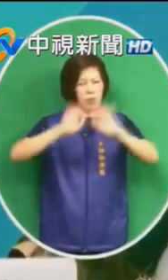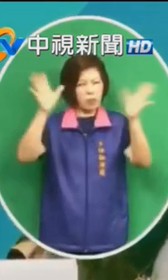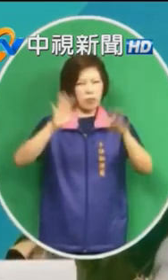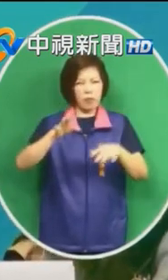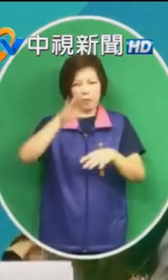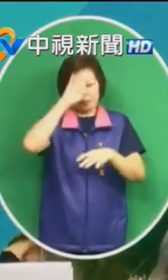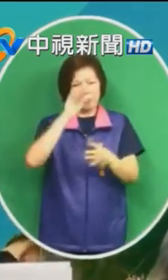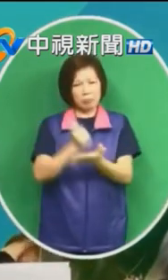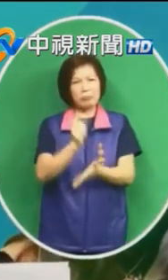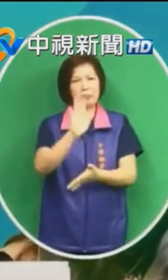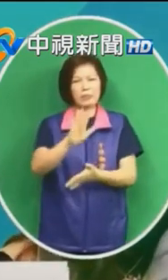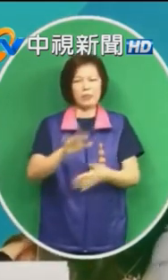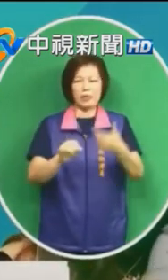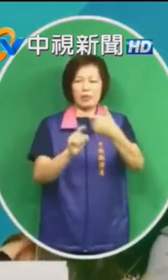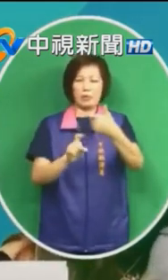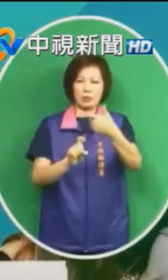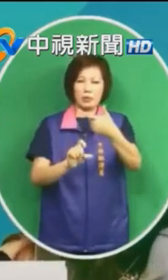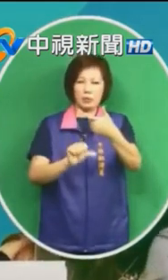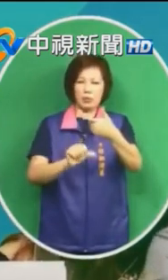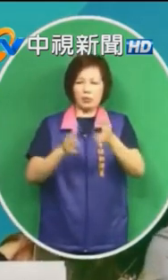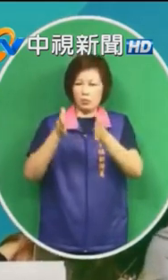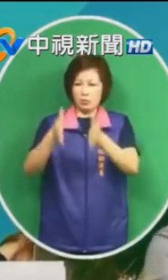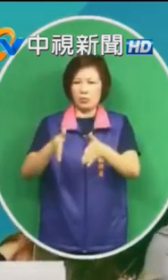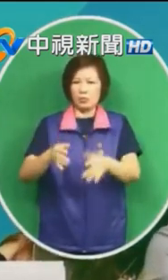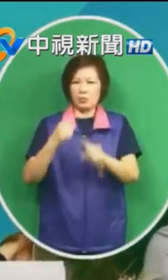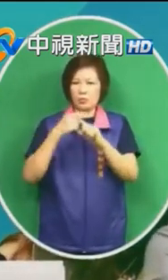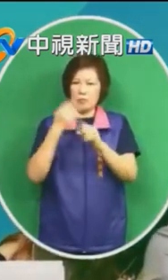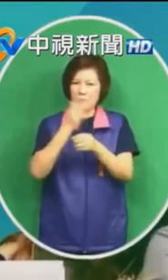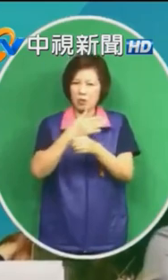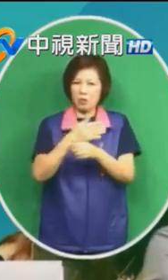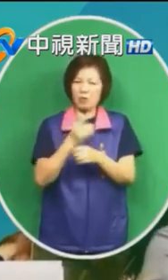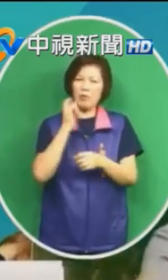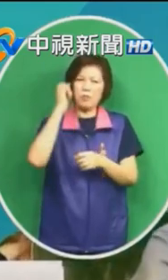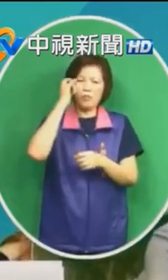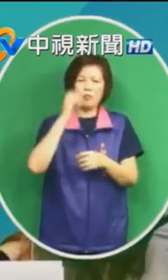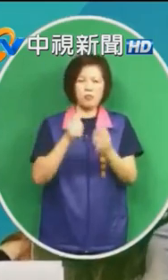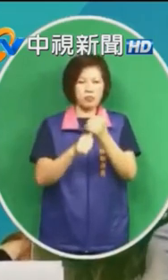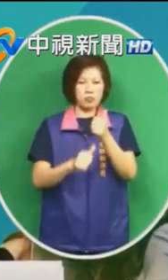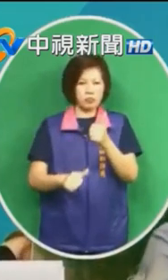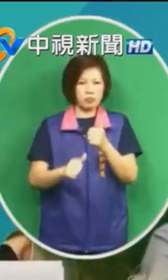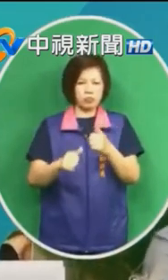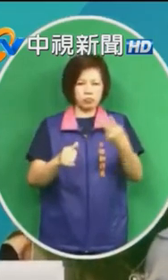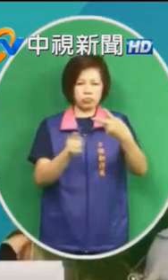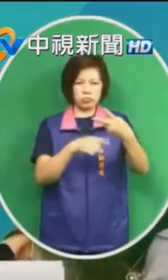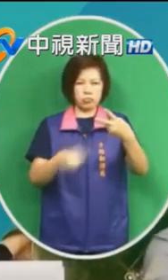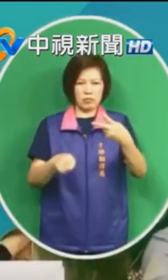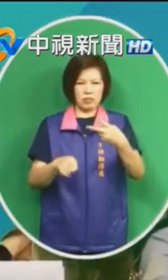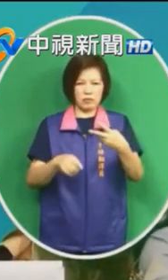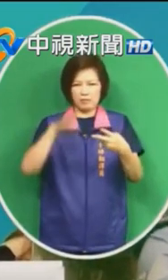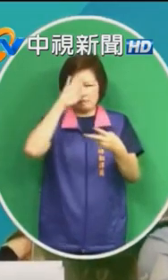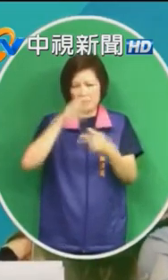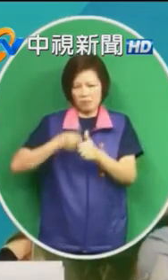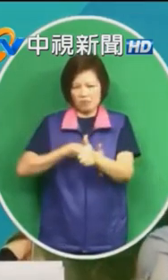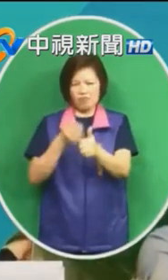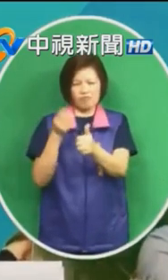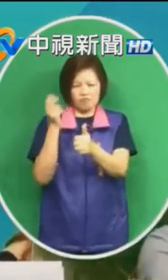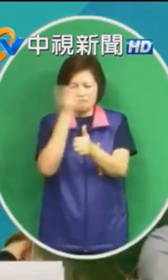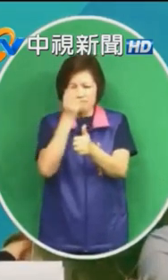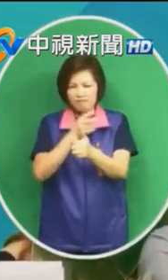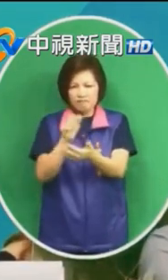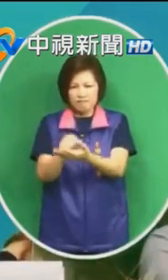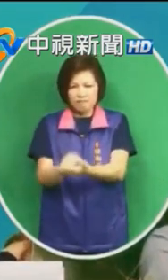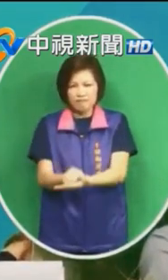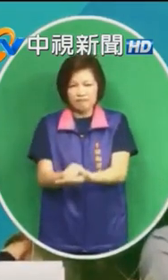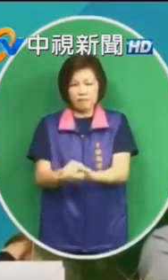6月15号就已经针对泌乳祖孙呢做了这样的一个疫调。那从疫调的